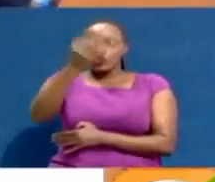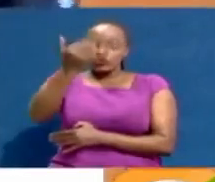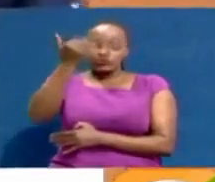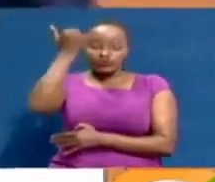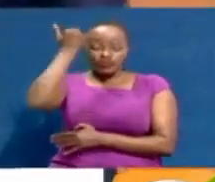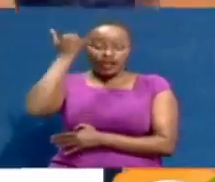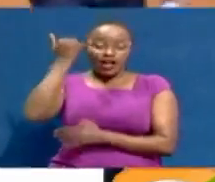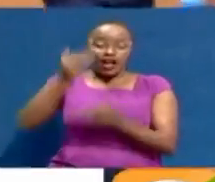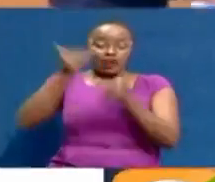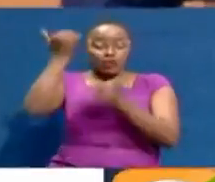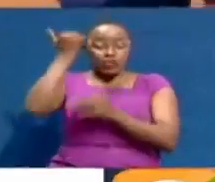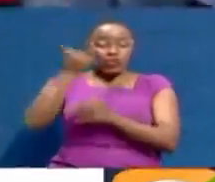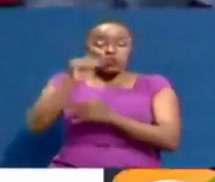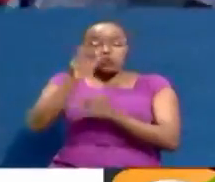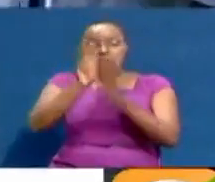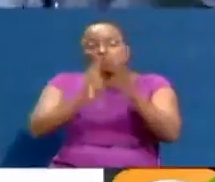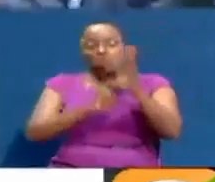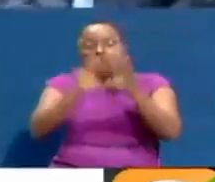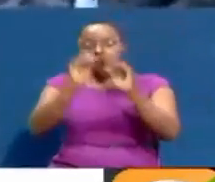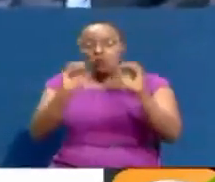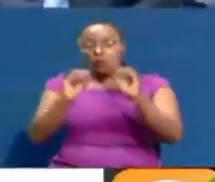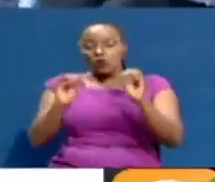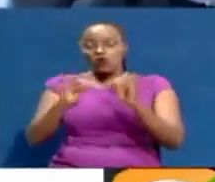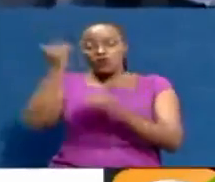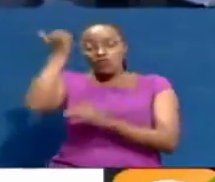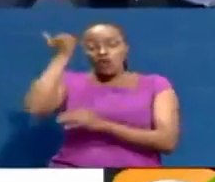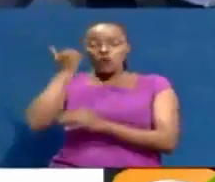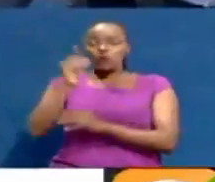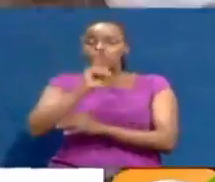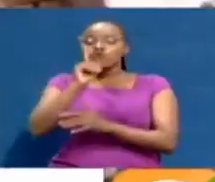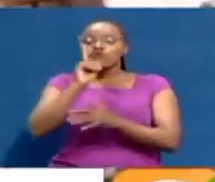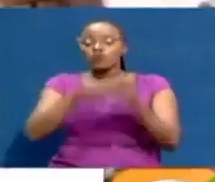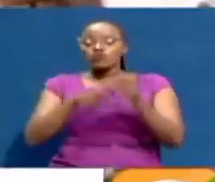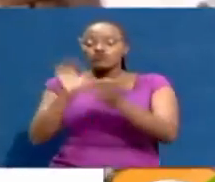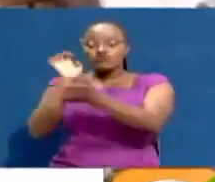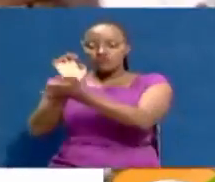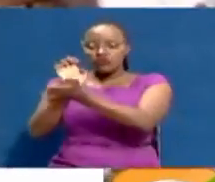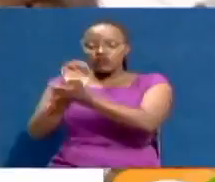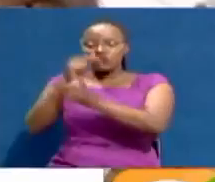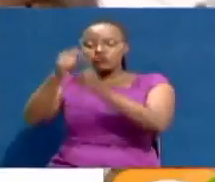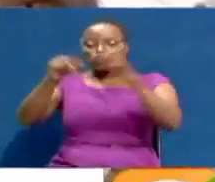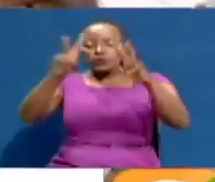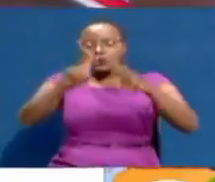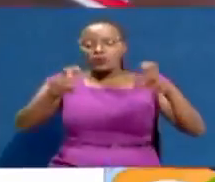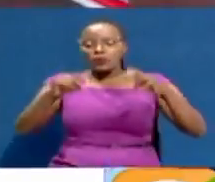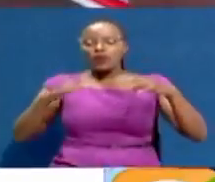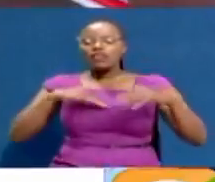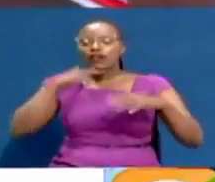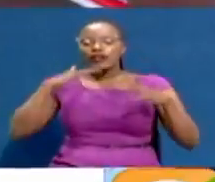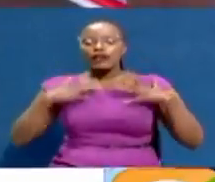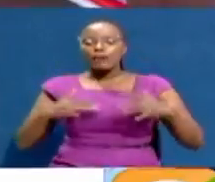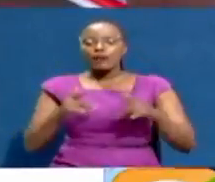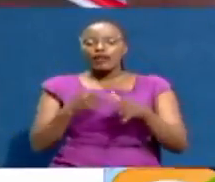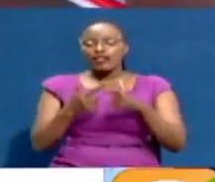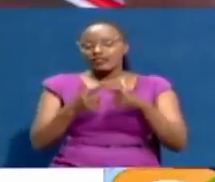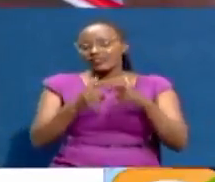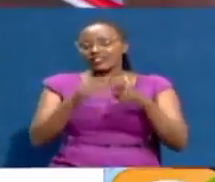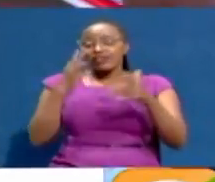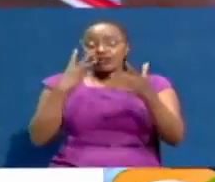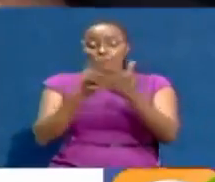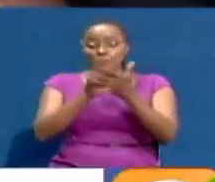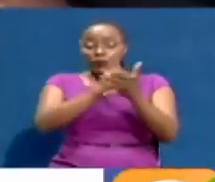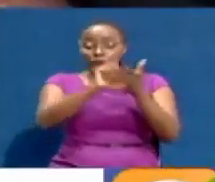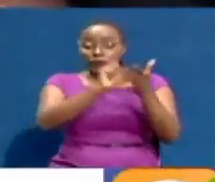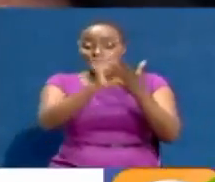Kivitu hakusomewa mashtaka huku mahakama ikiagiza endelee kuzuiliwa ili uchunguzi wa maiti ufanywe na mashahidi waandikishe